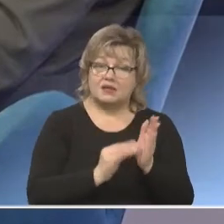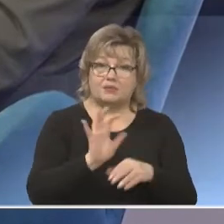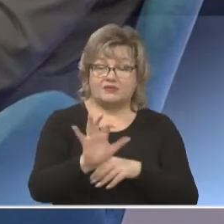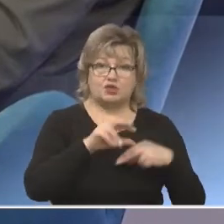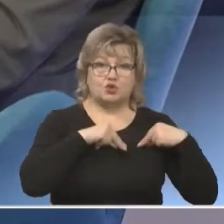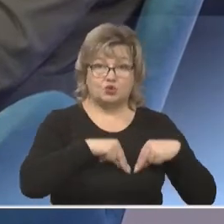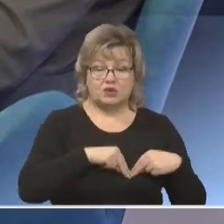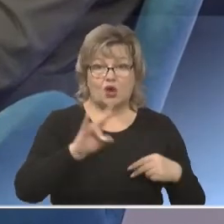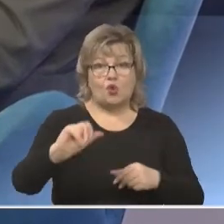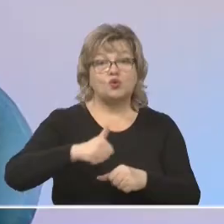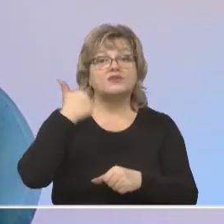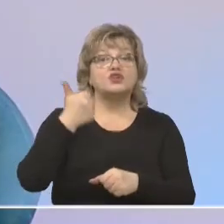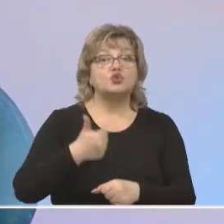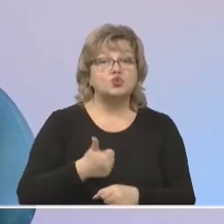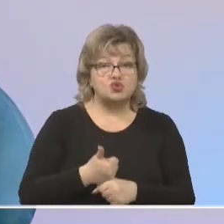от ведущих